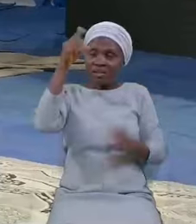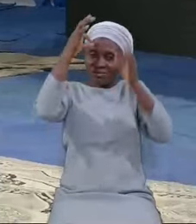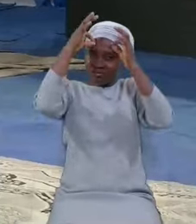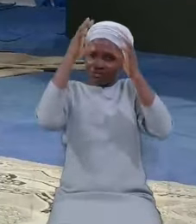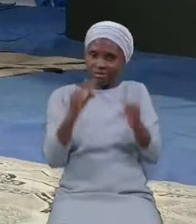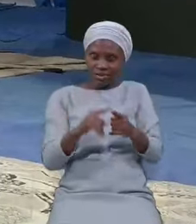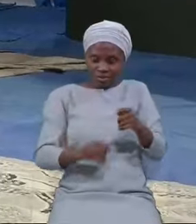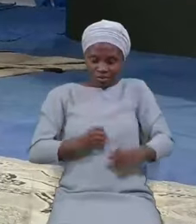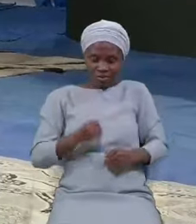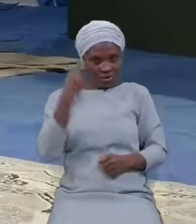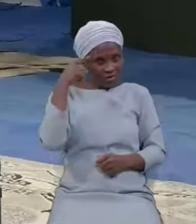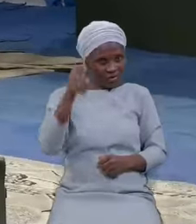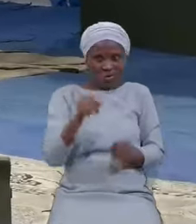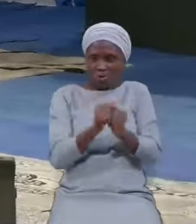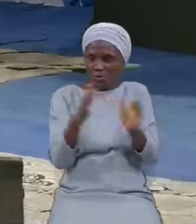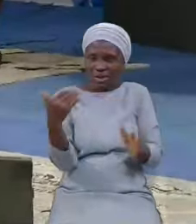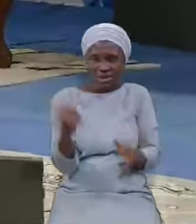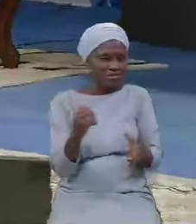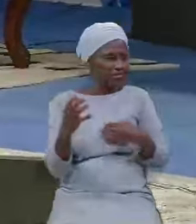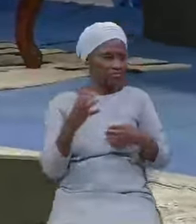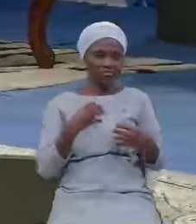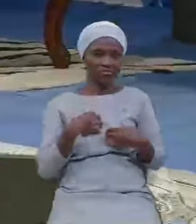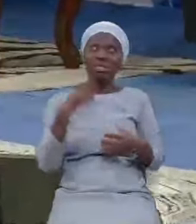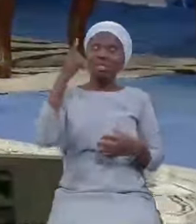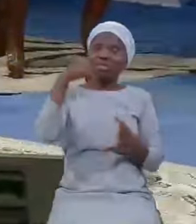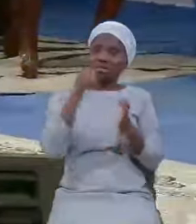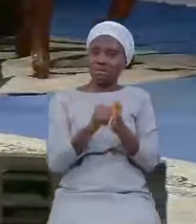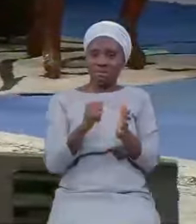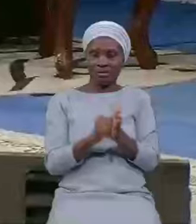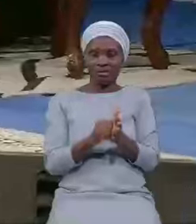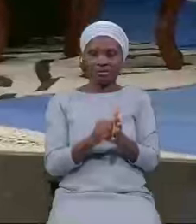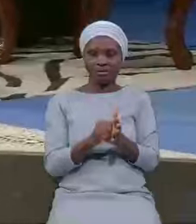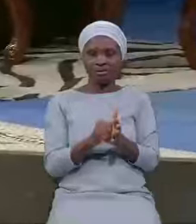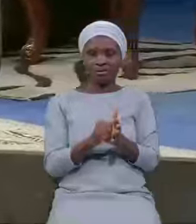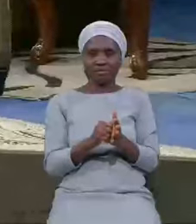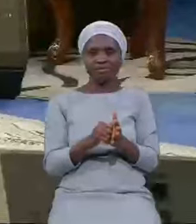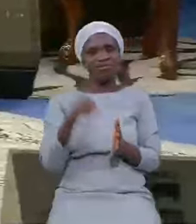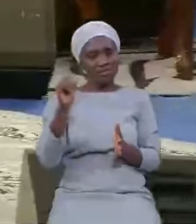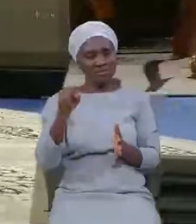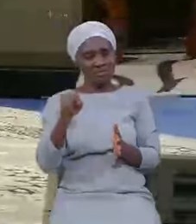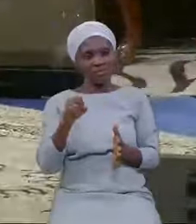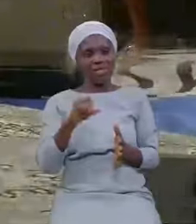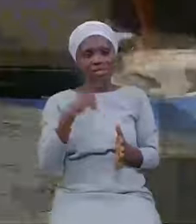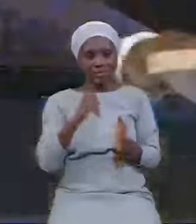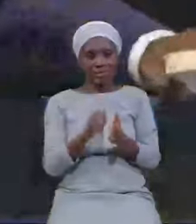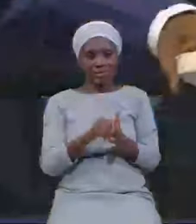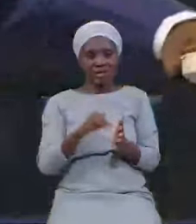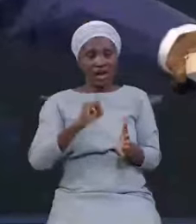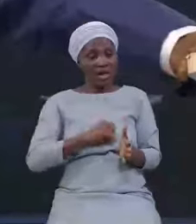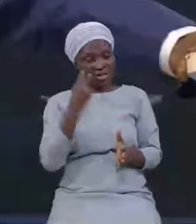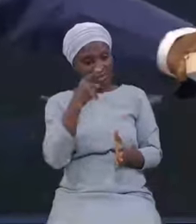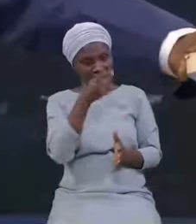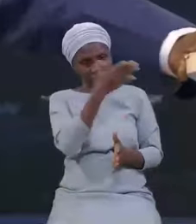plainte. Il a dit oui, je te vois là-bas. Oui, au lieu Alpha et là-bas, en